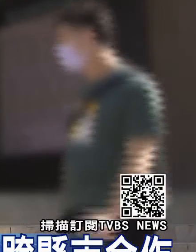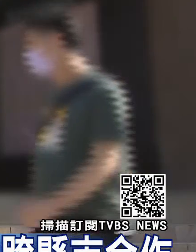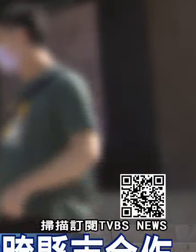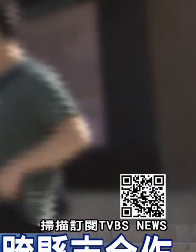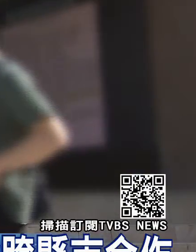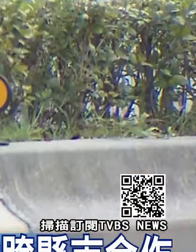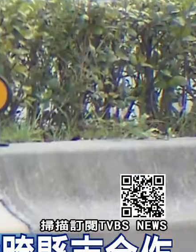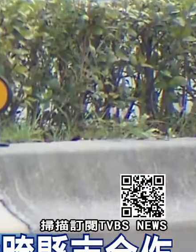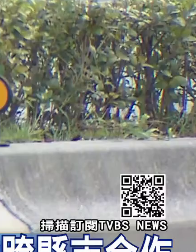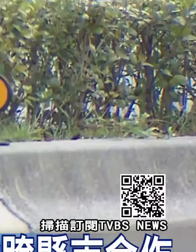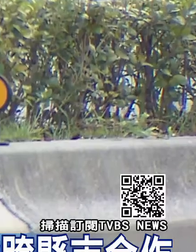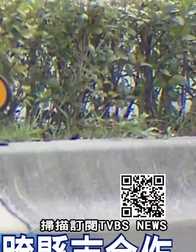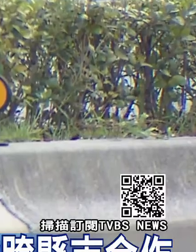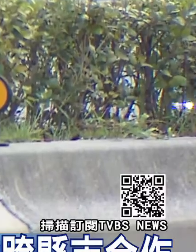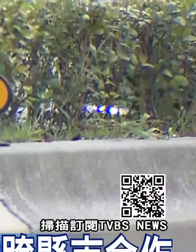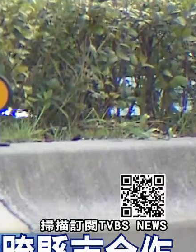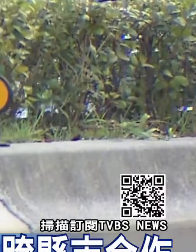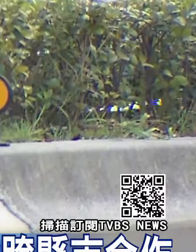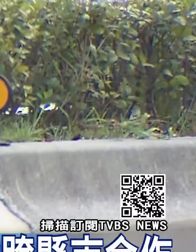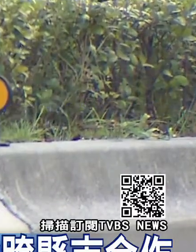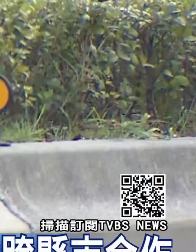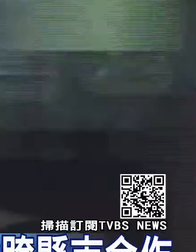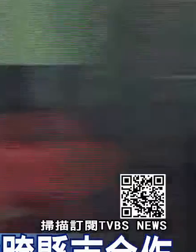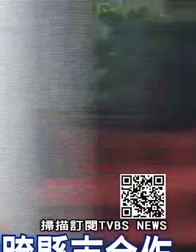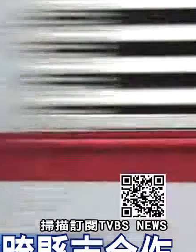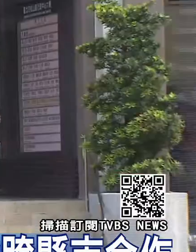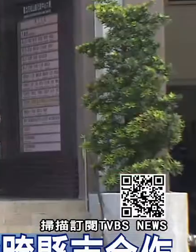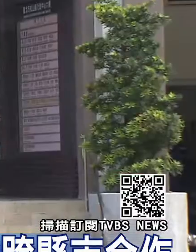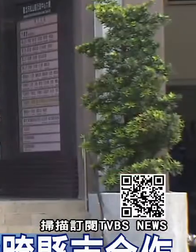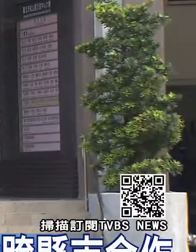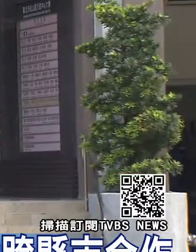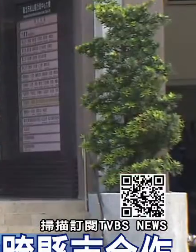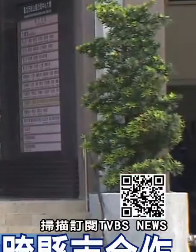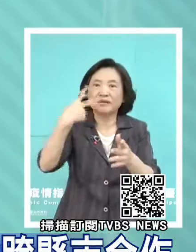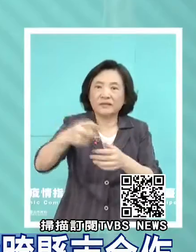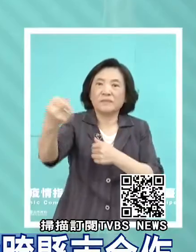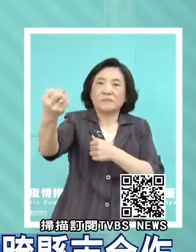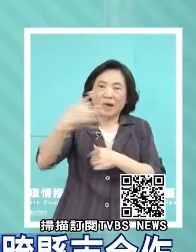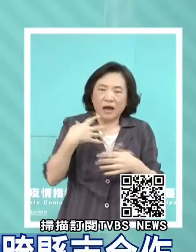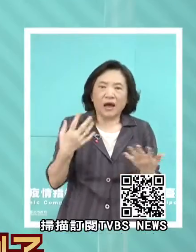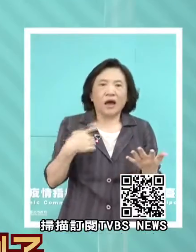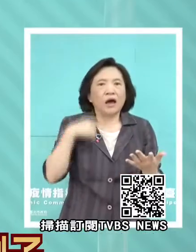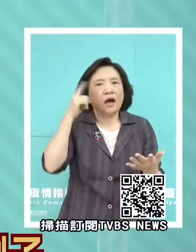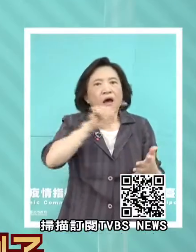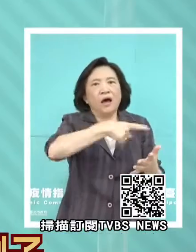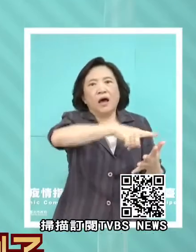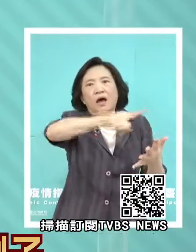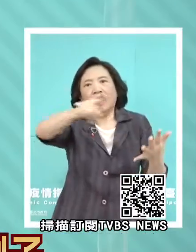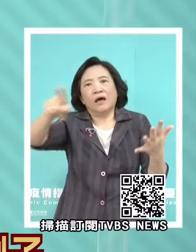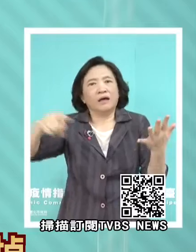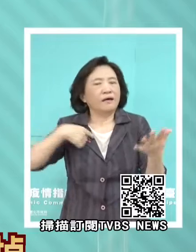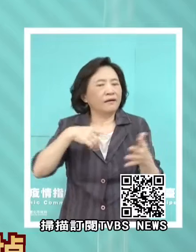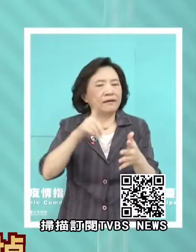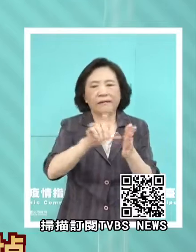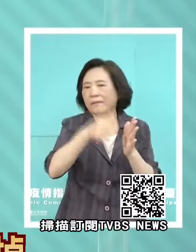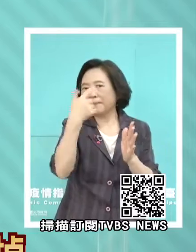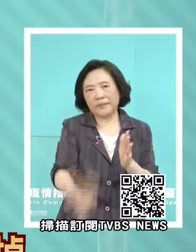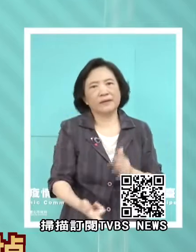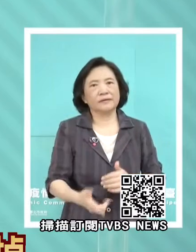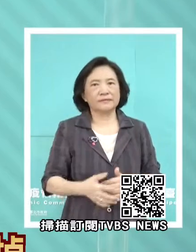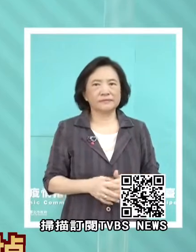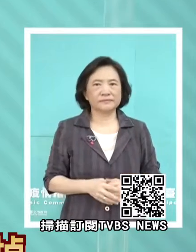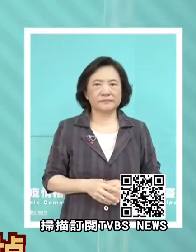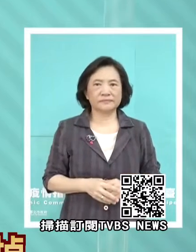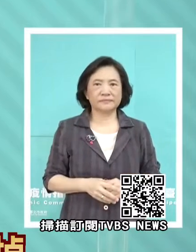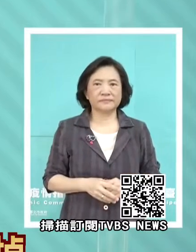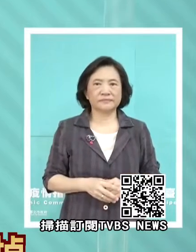过往快很多。柯文哲说，这全因这位确诊员工态度积极。 遇到这种跨县市的 case， 一定时